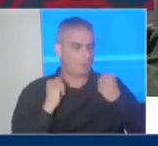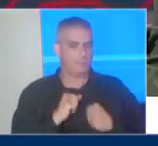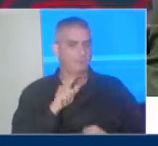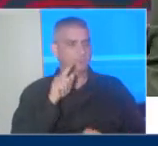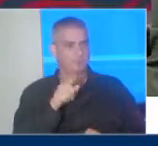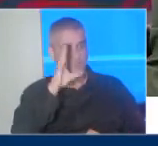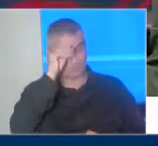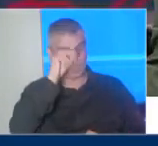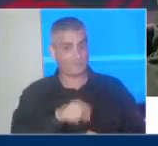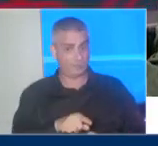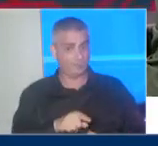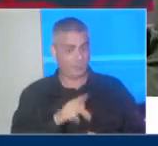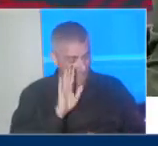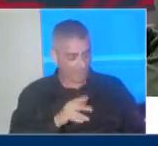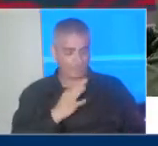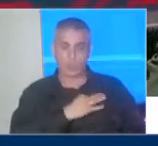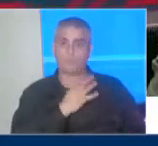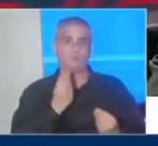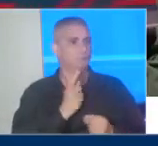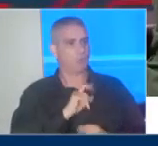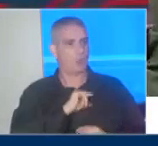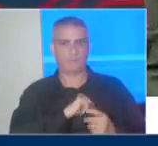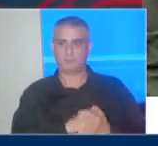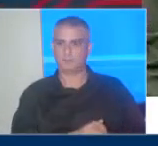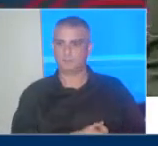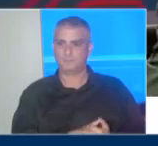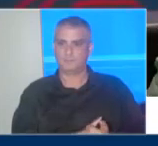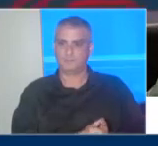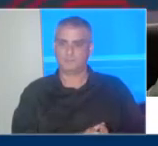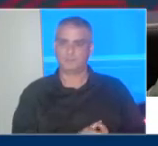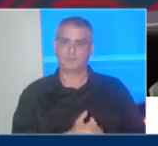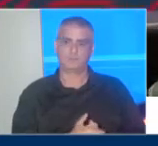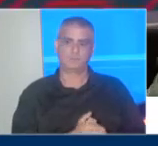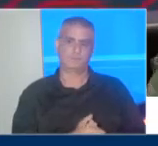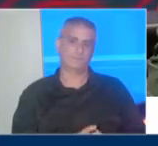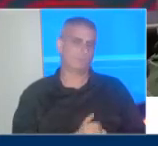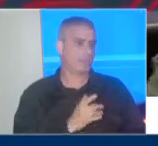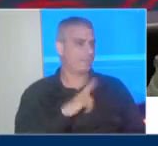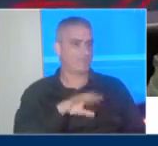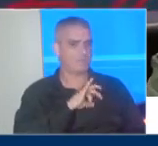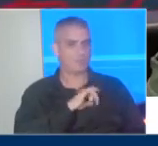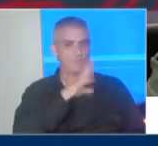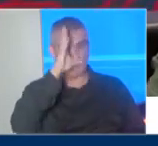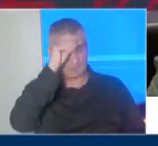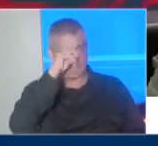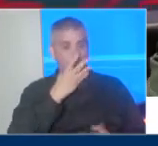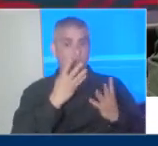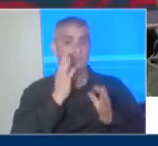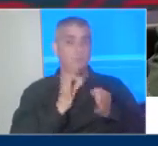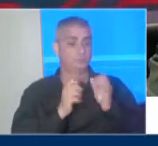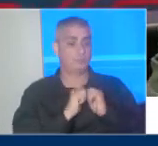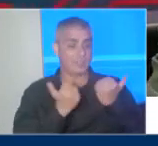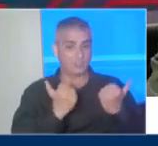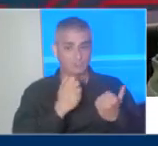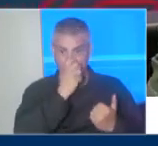זה שגברים הם גם קורבנות של משהו, לא מעניין למה אף אחד. כשעולה למה זה לא מעניין אף אחד שגברים במשפטי